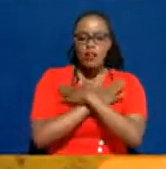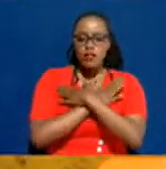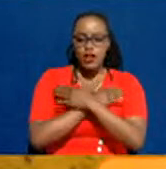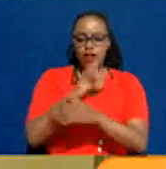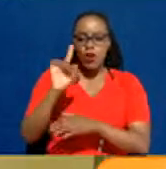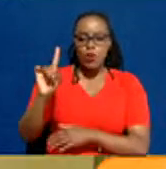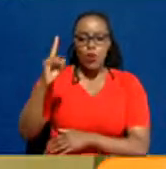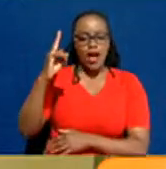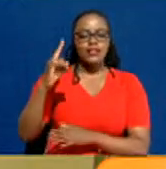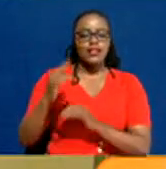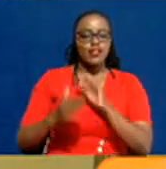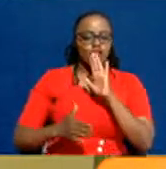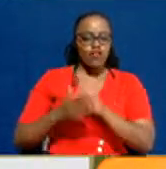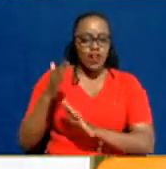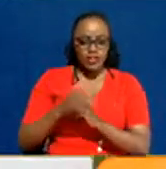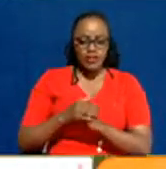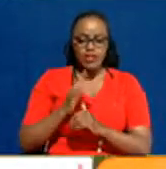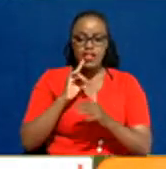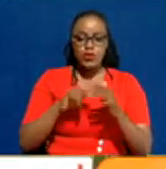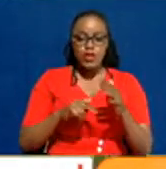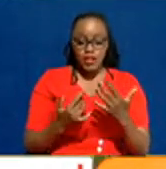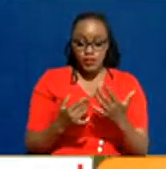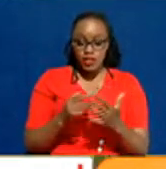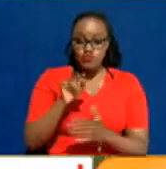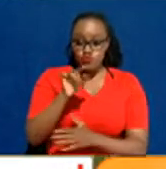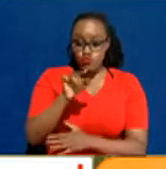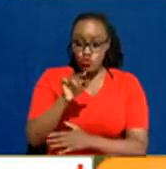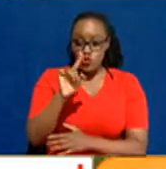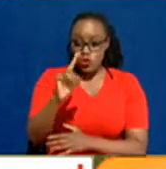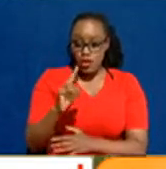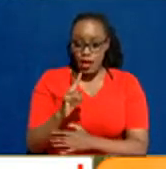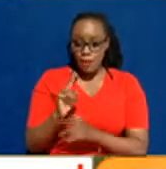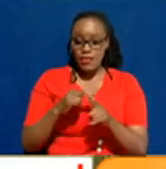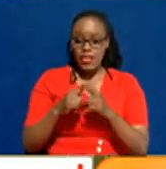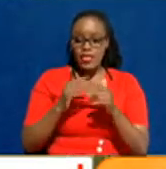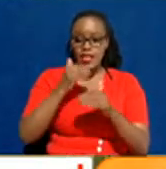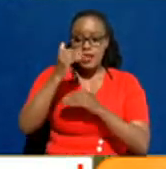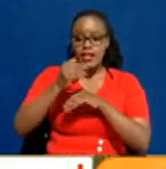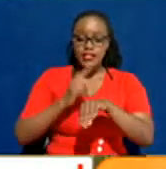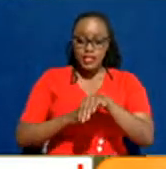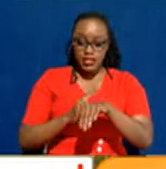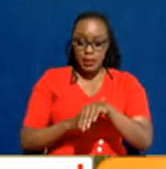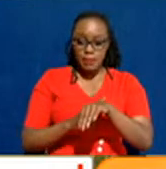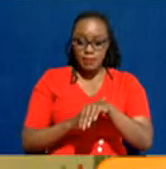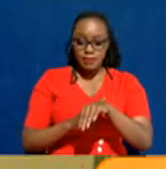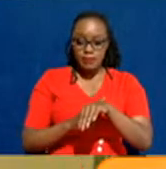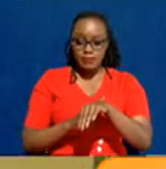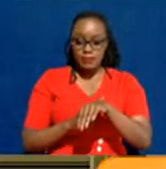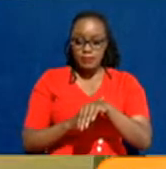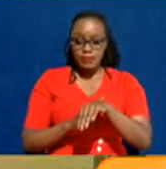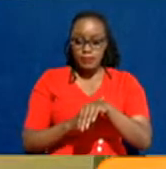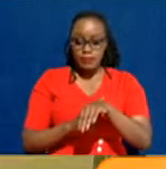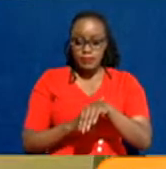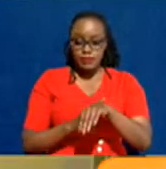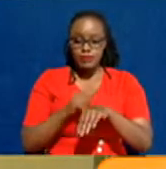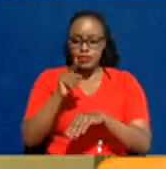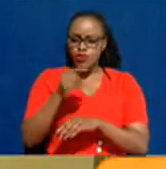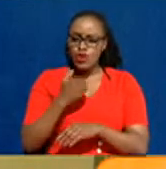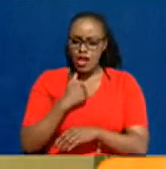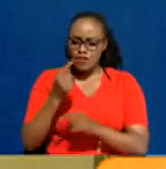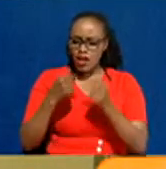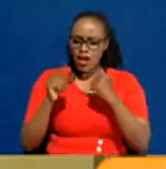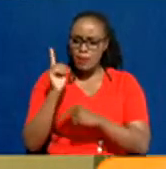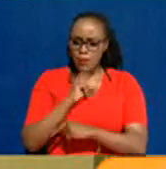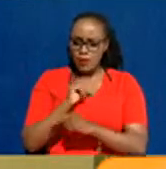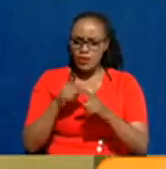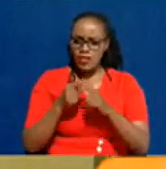mara moja. Actually, he said, you have come. And then the next one, he said in Kijalu, you have come. And